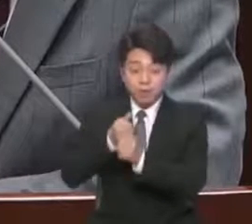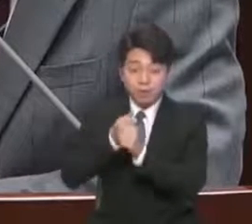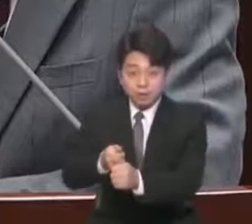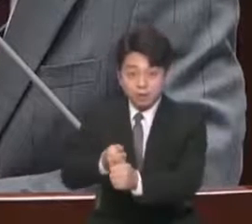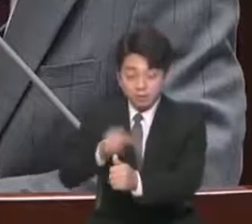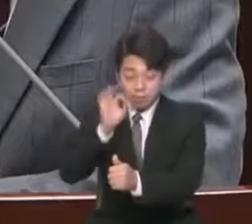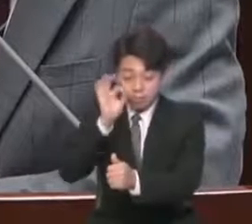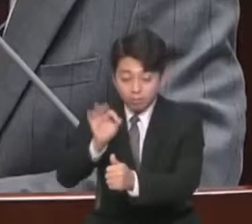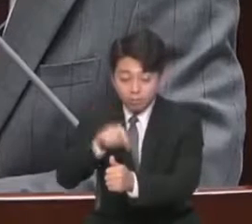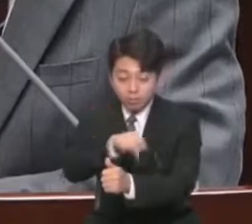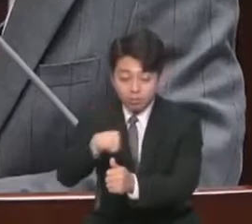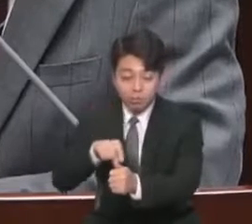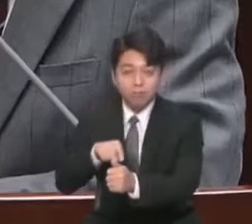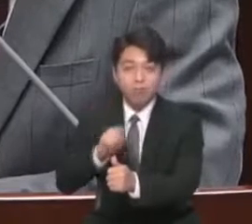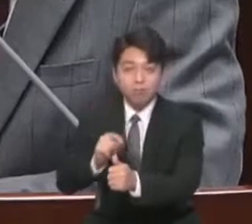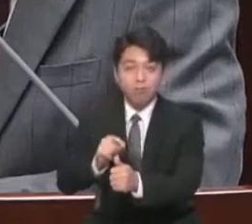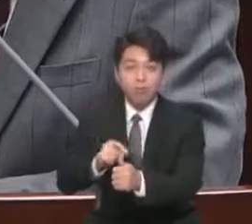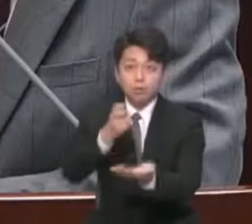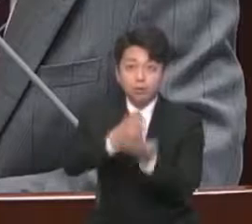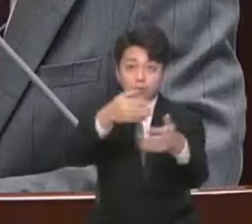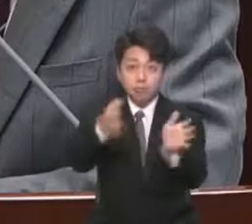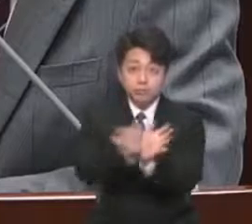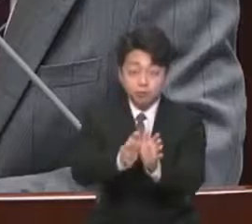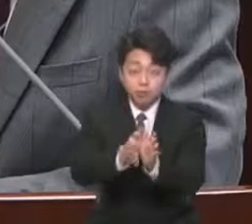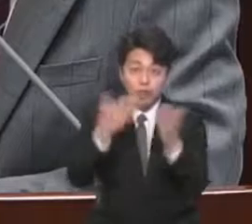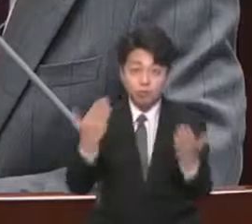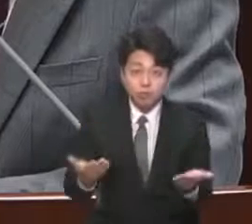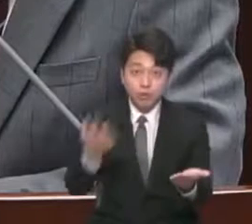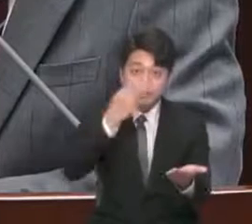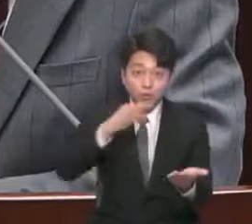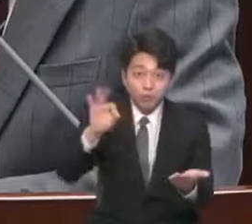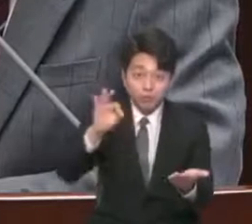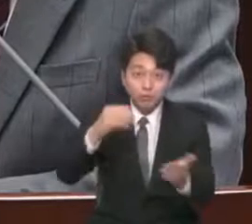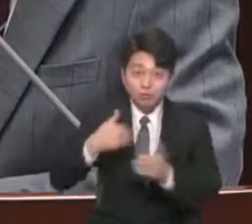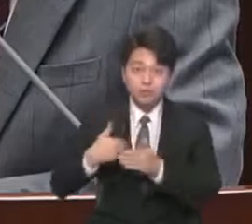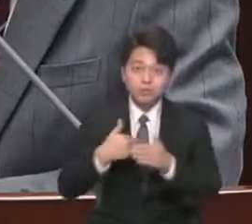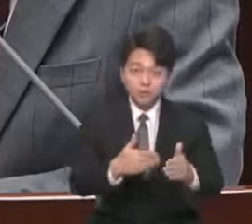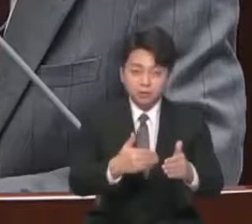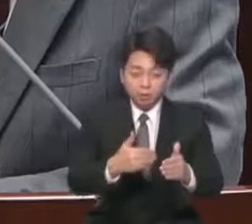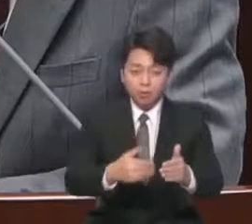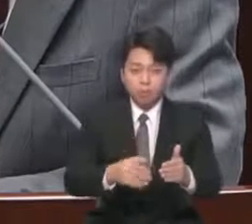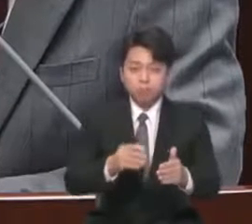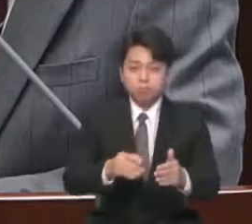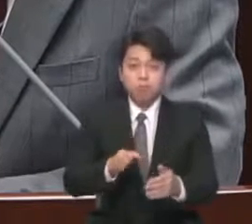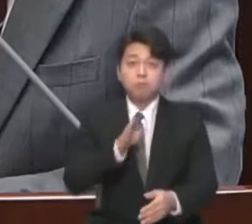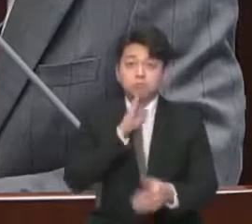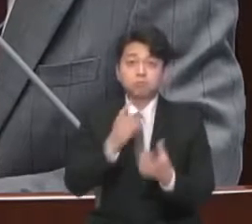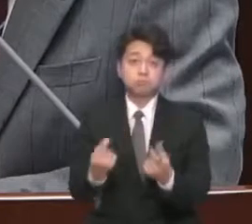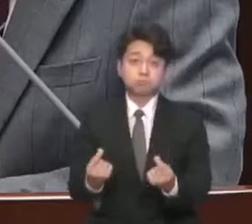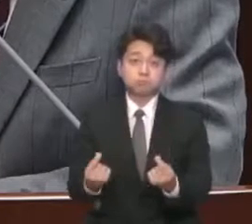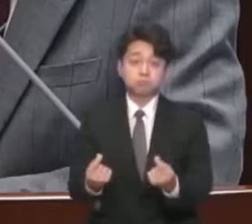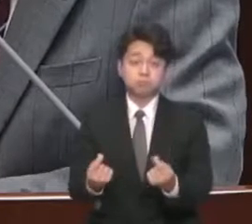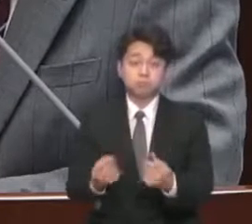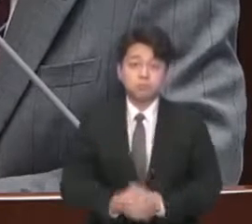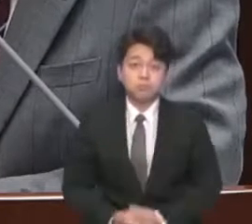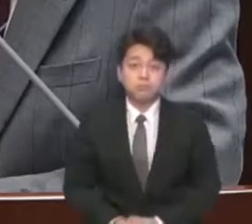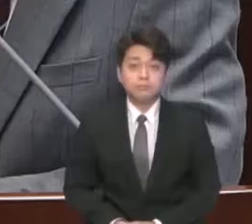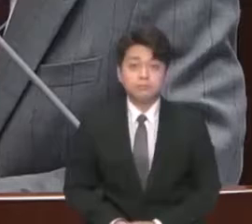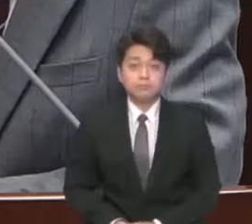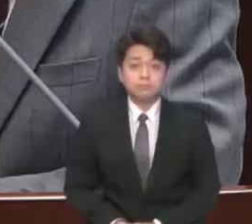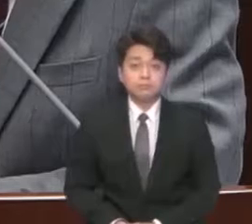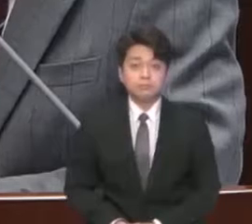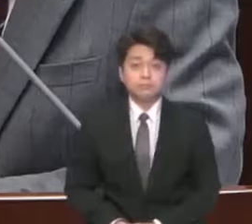그 기록을 보면은 정상적으로 그런 승인 절차를 거쳐서 했을 것이다. 다만